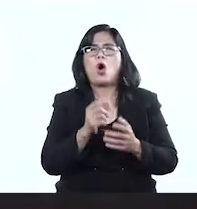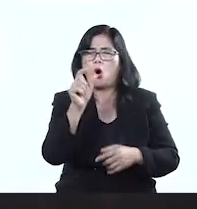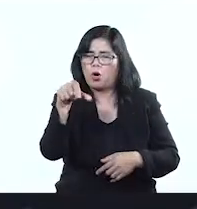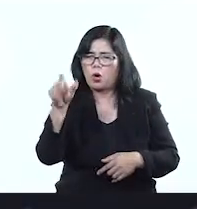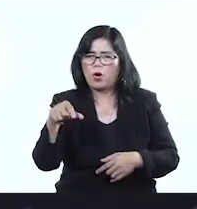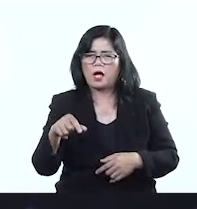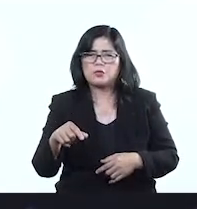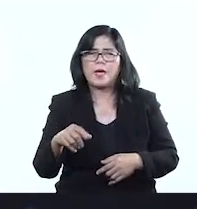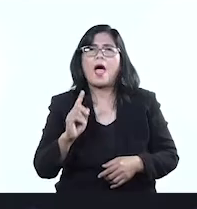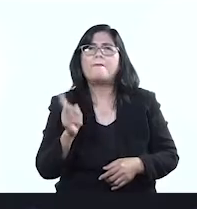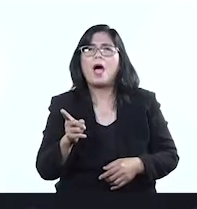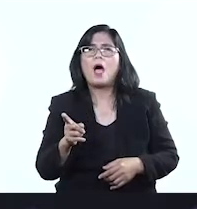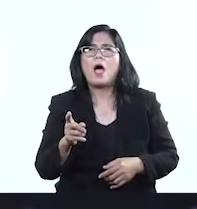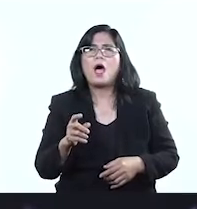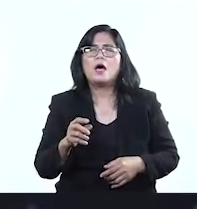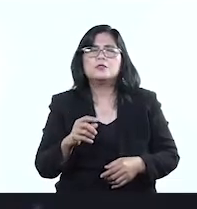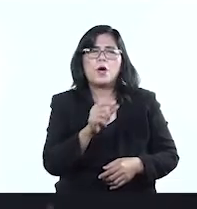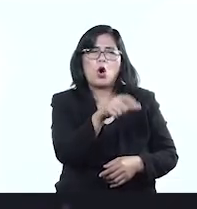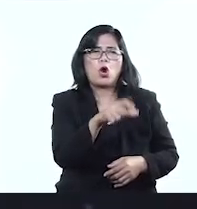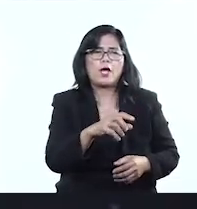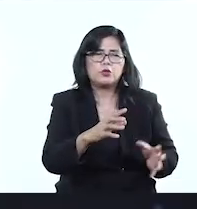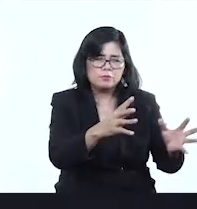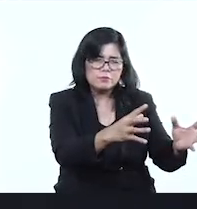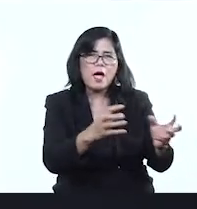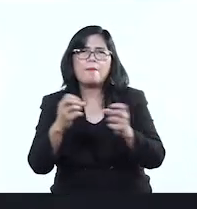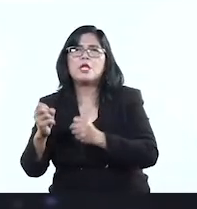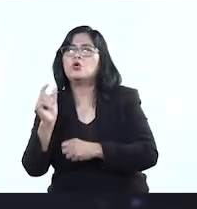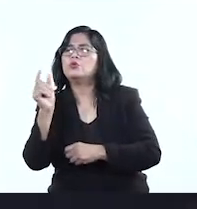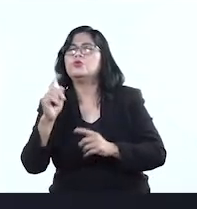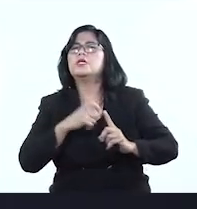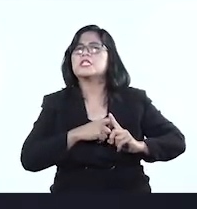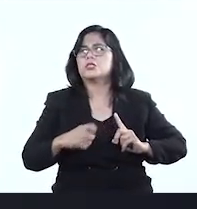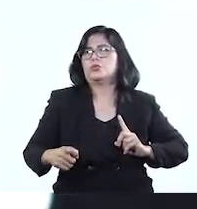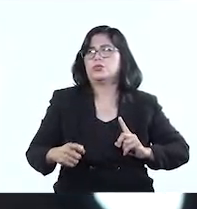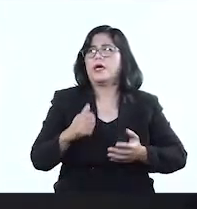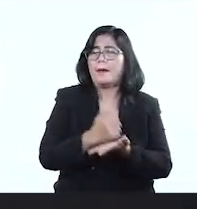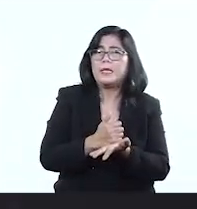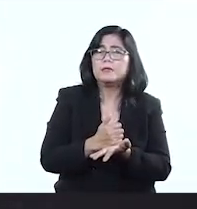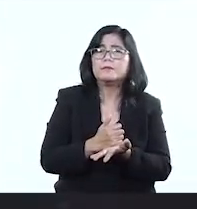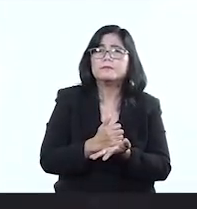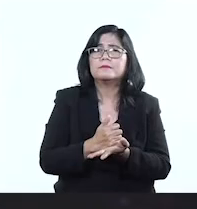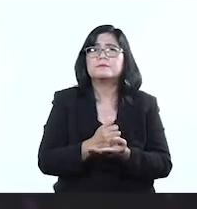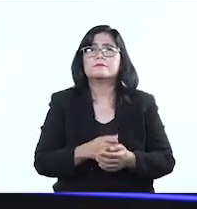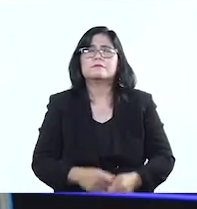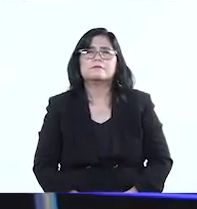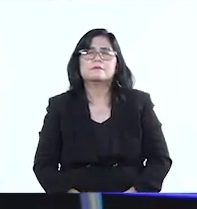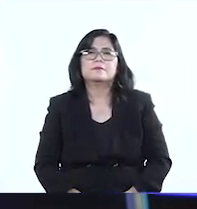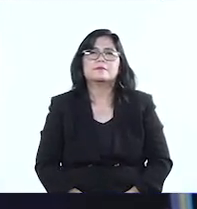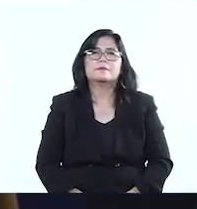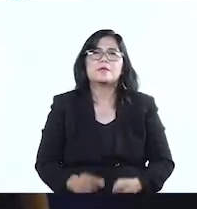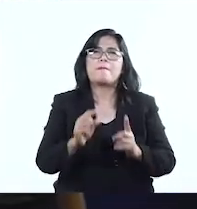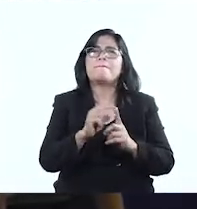sebagian besar mereka Hai semuanya orang jahudi aku menjadi seperti orang Yahudi kala ku berjumpa dengan Yunani aku bersikap seperti orang